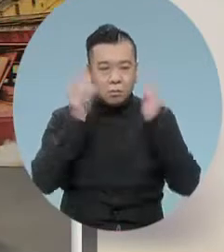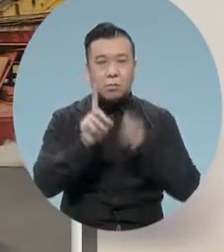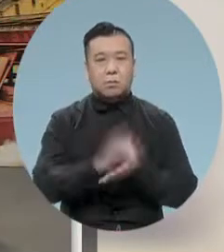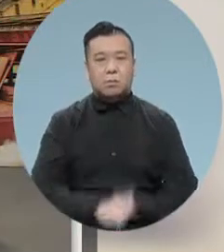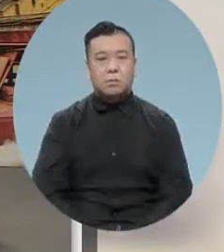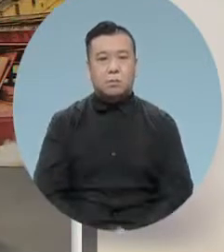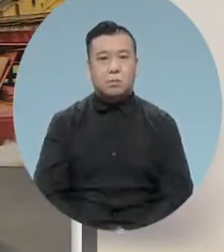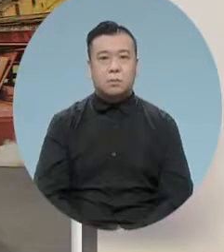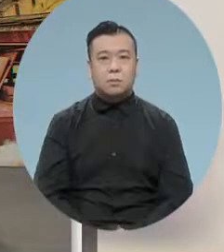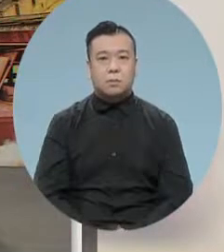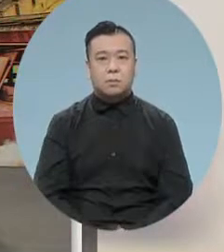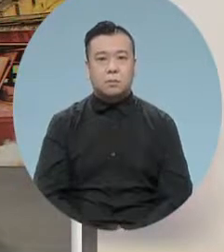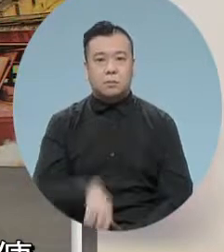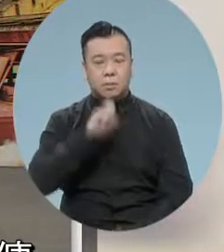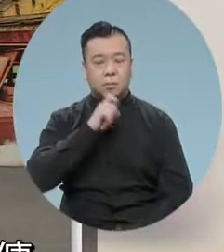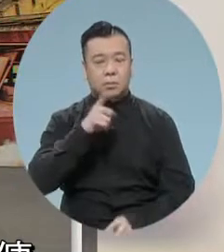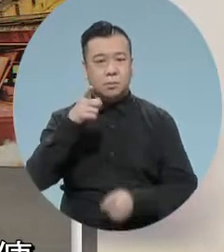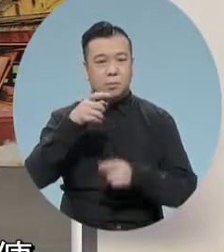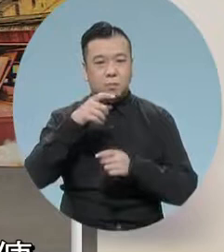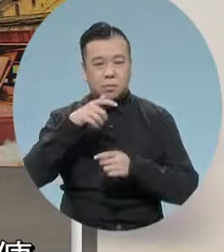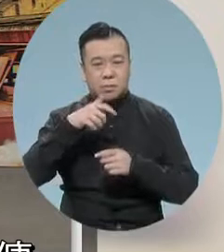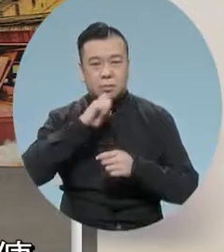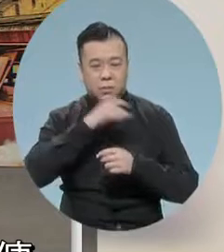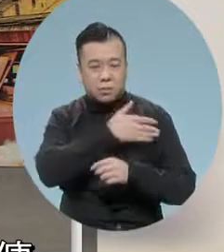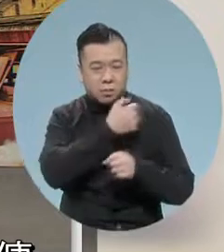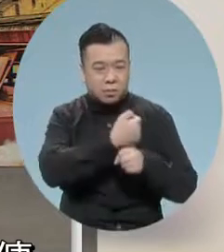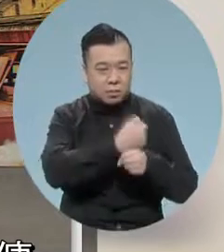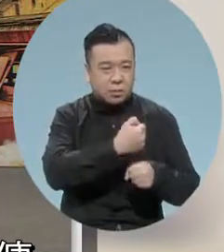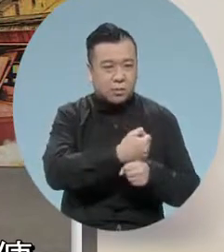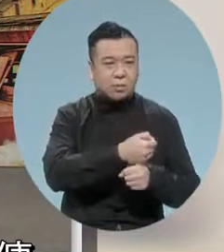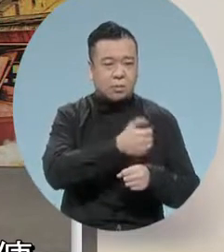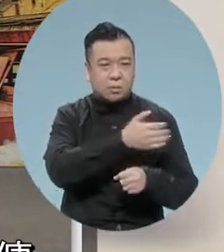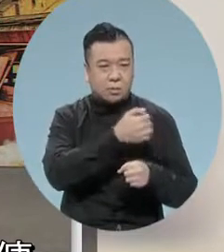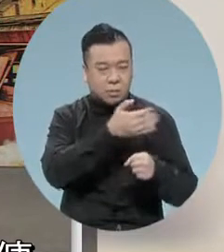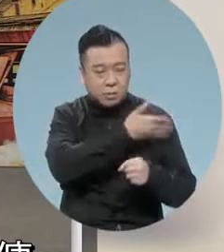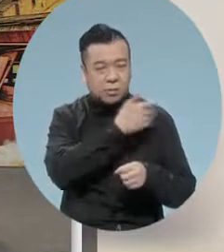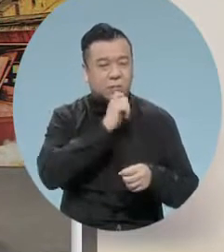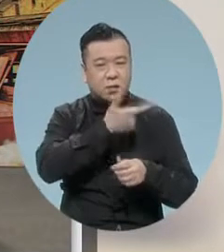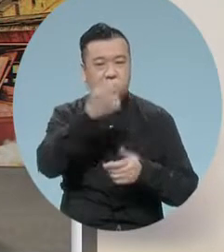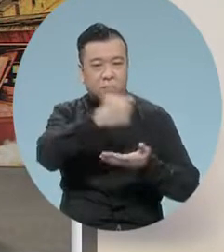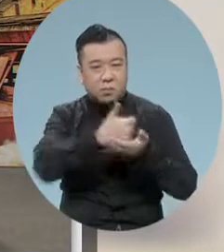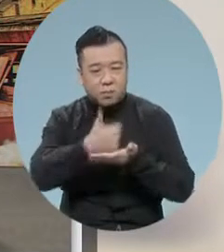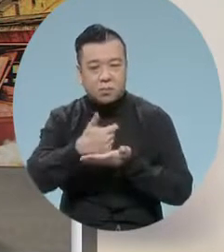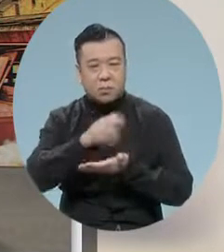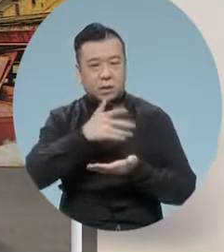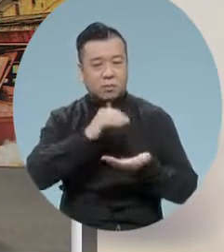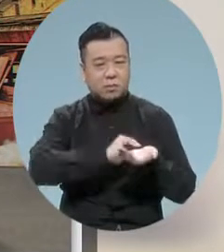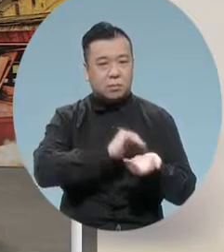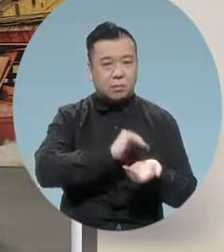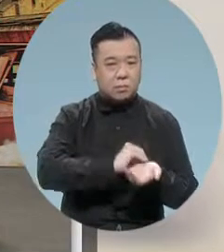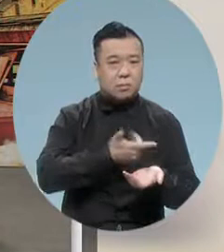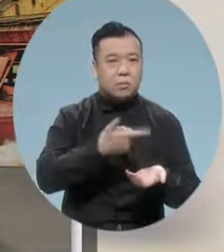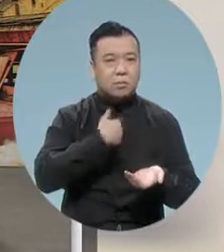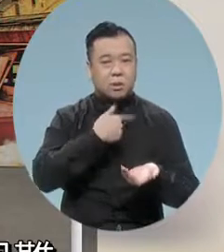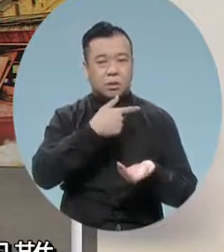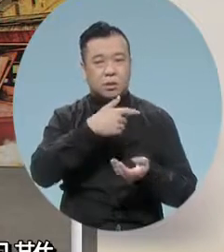於外佣。在座相信唔少家庭咧，你哋屋企都有請外佣。但係疫情下咧，由於我